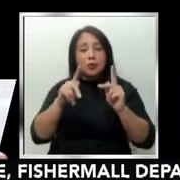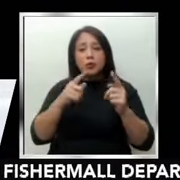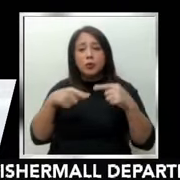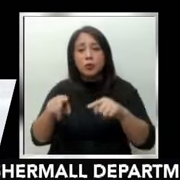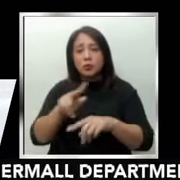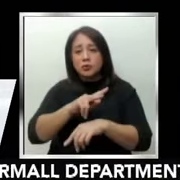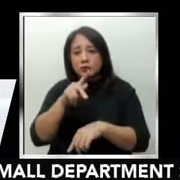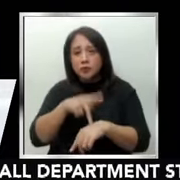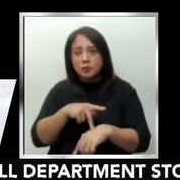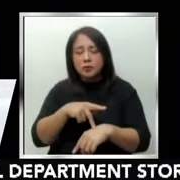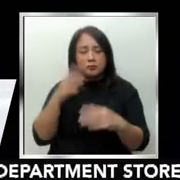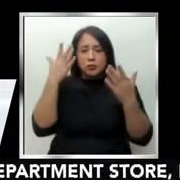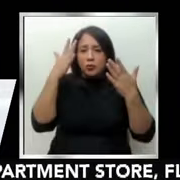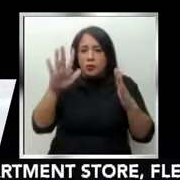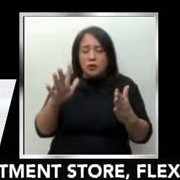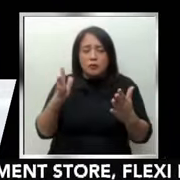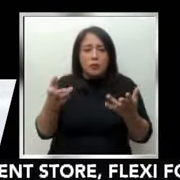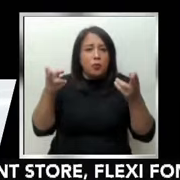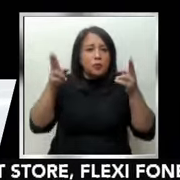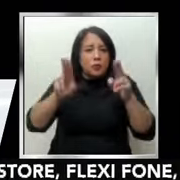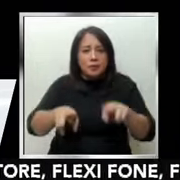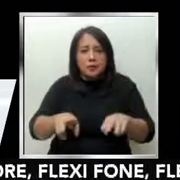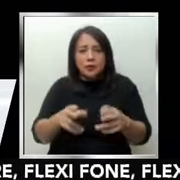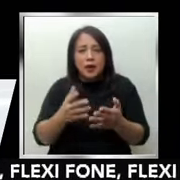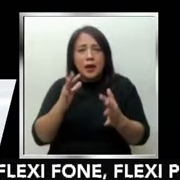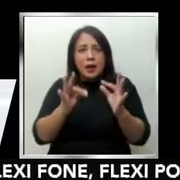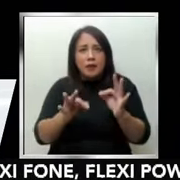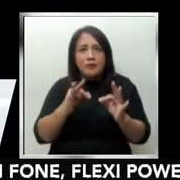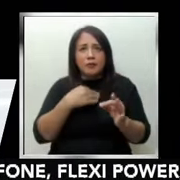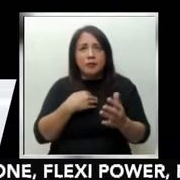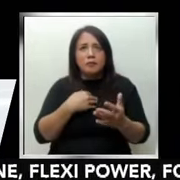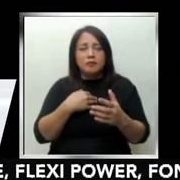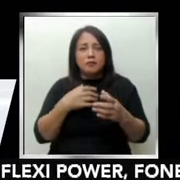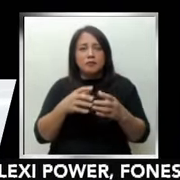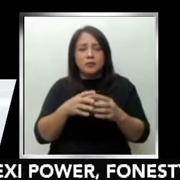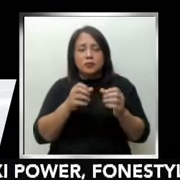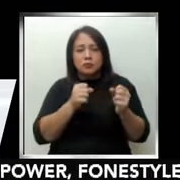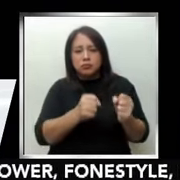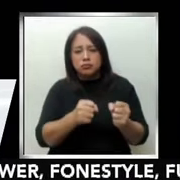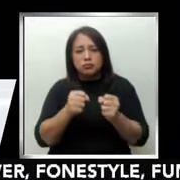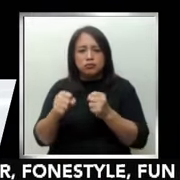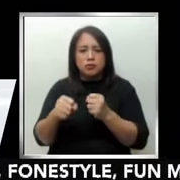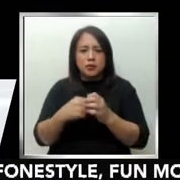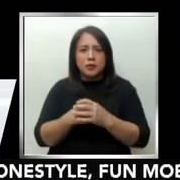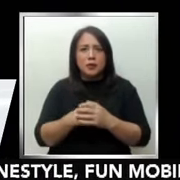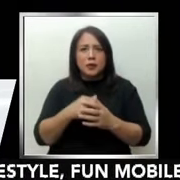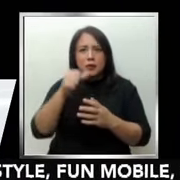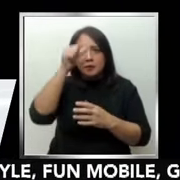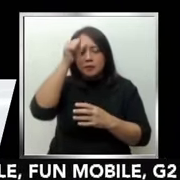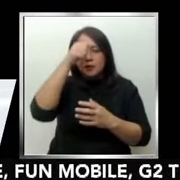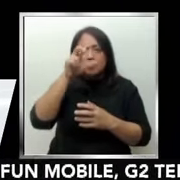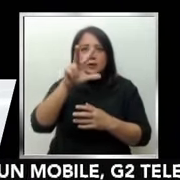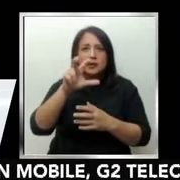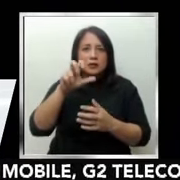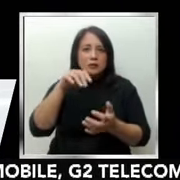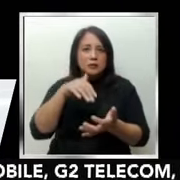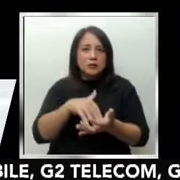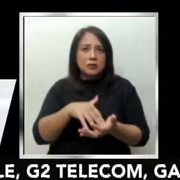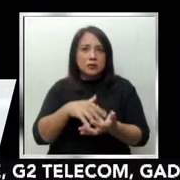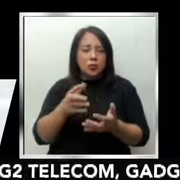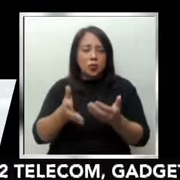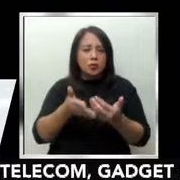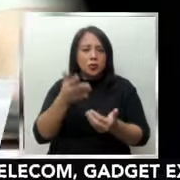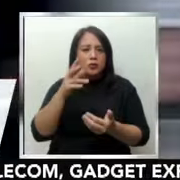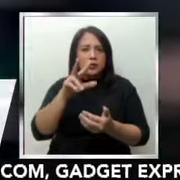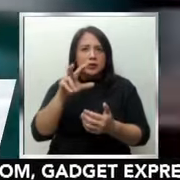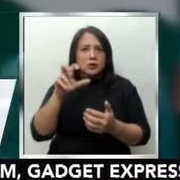alam no kung anong mangyayari and if there will be a blockade of this refugees You have to Remember we have 300,000 almost 300,000 Filipinos